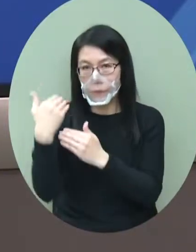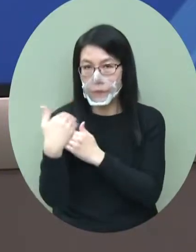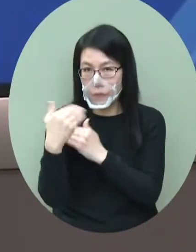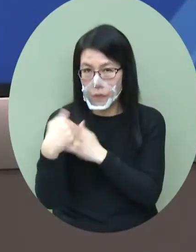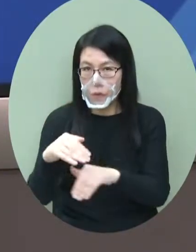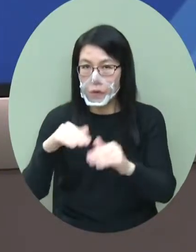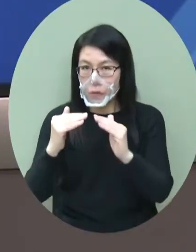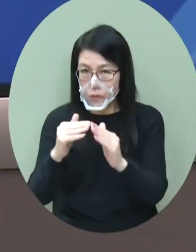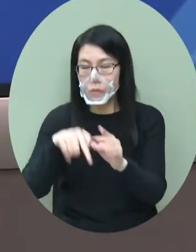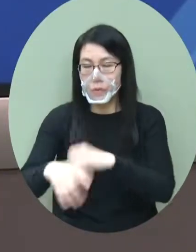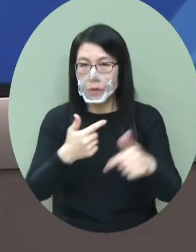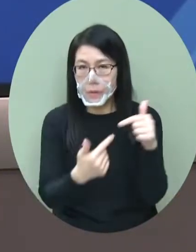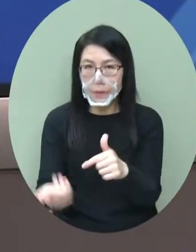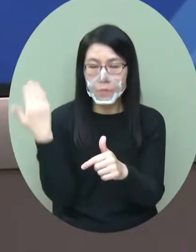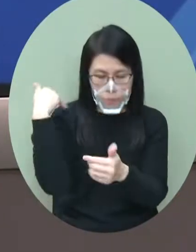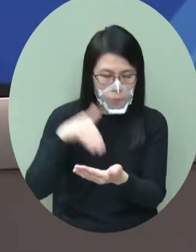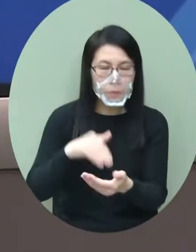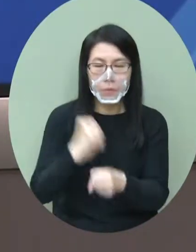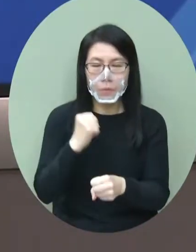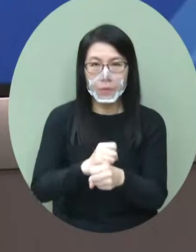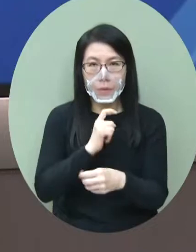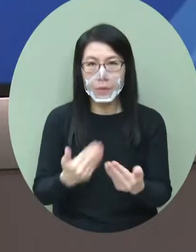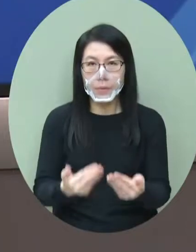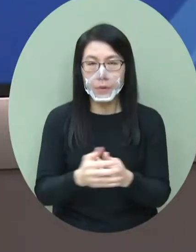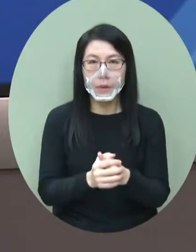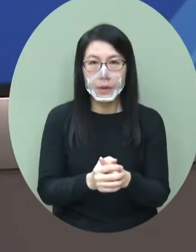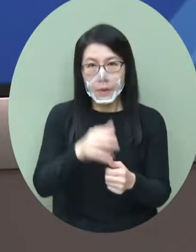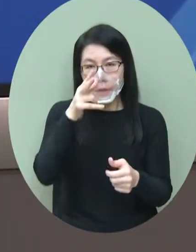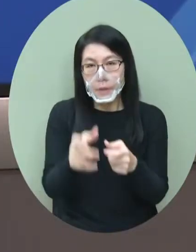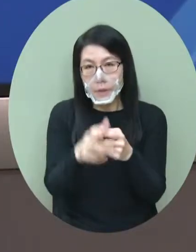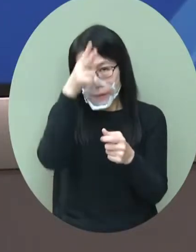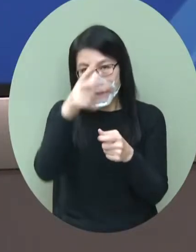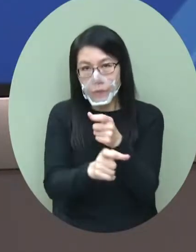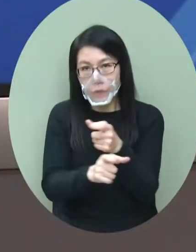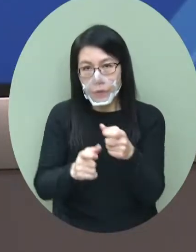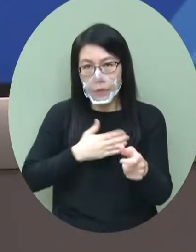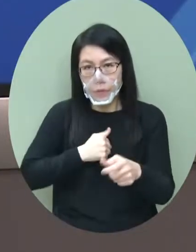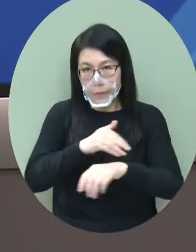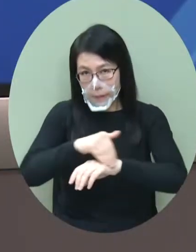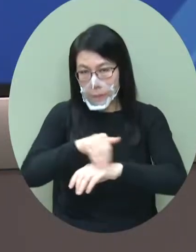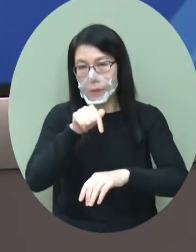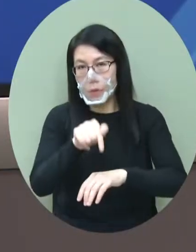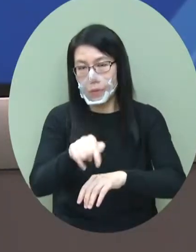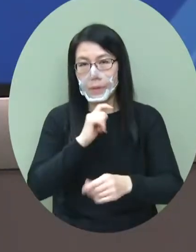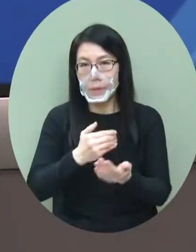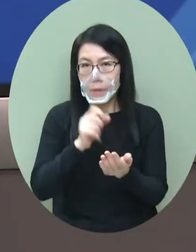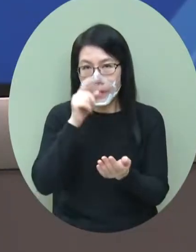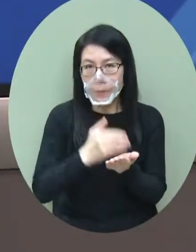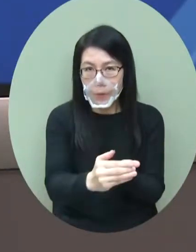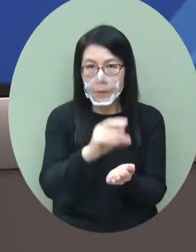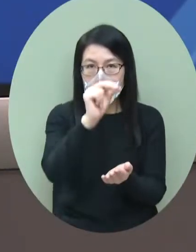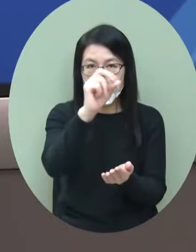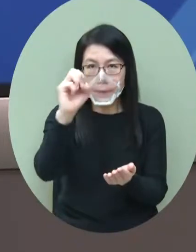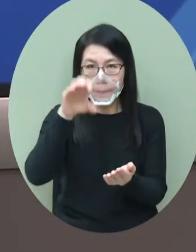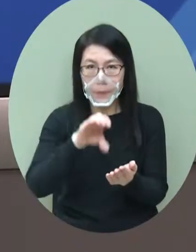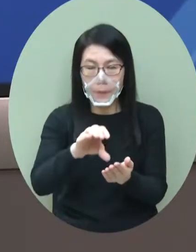者是政府物流署呢，是不断的在做这个工作。大家都记得，在今年的财政预算案里面也有额